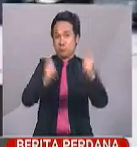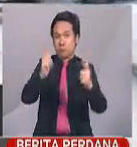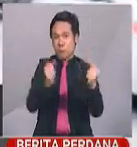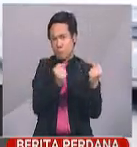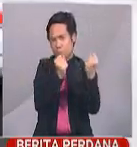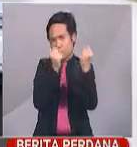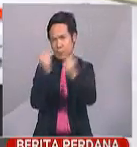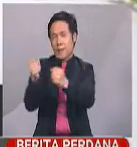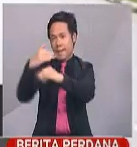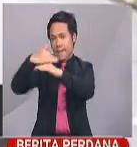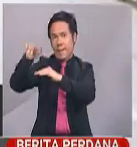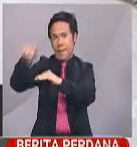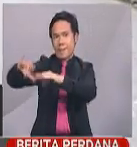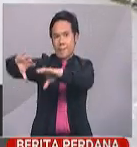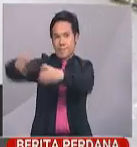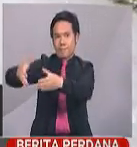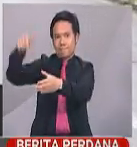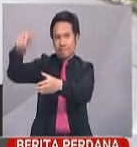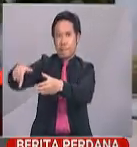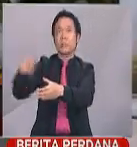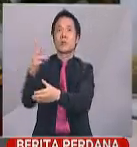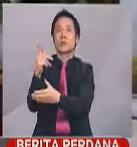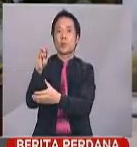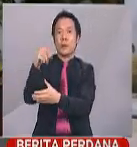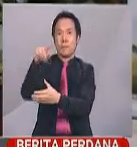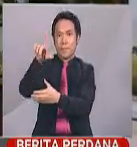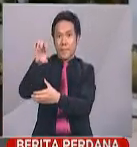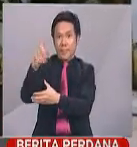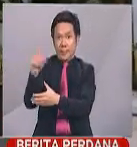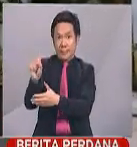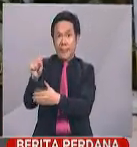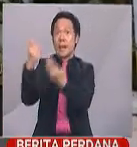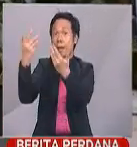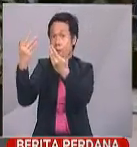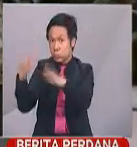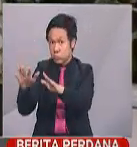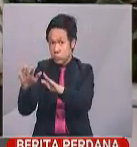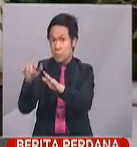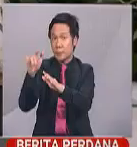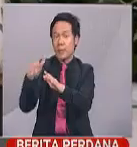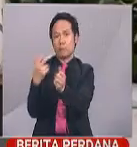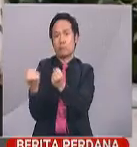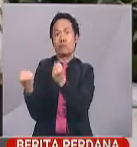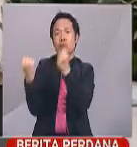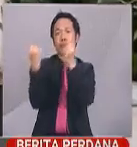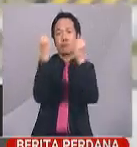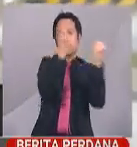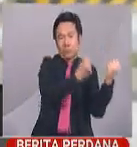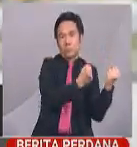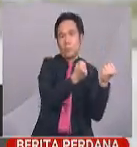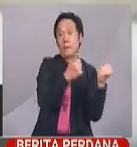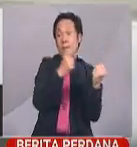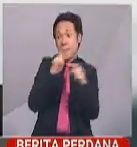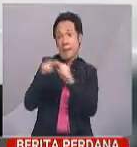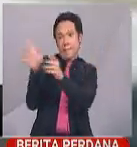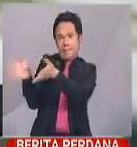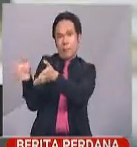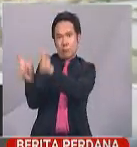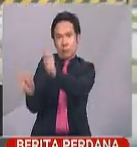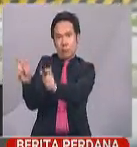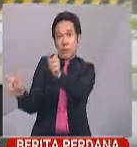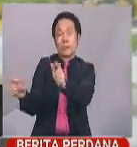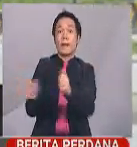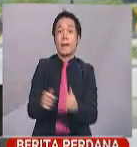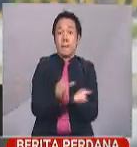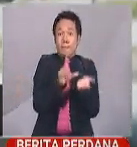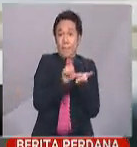kendaraan berkenan kepadanya dilihat keluar dari Kompleks tersebut selepas meninggalkan warga asing terbabit petugas media tidak dibenarkan